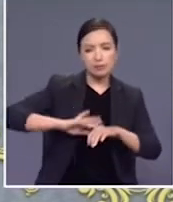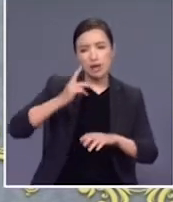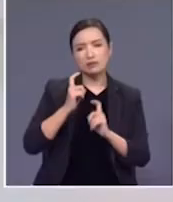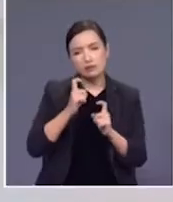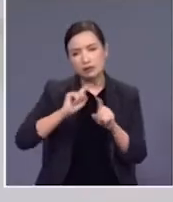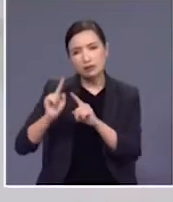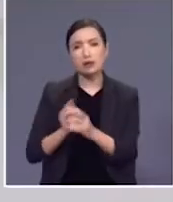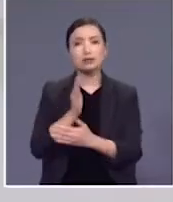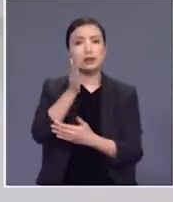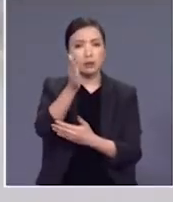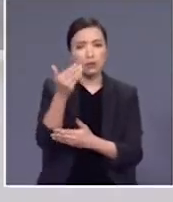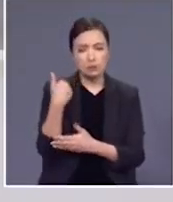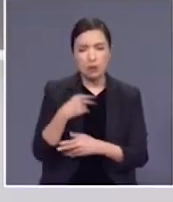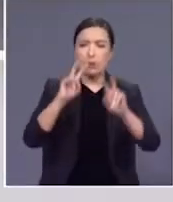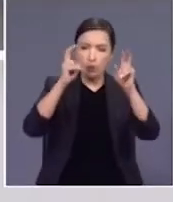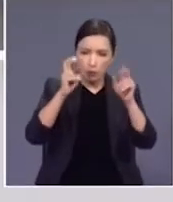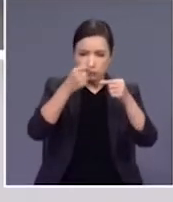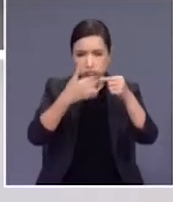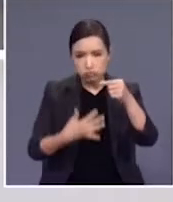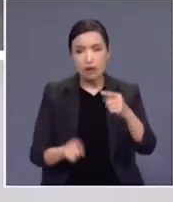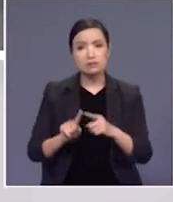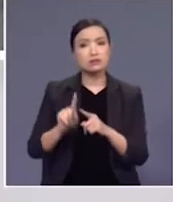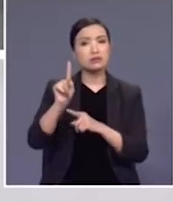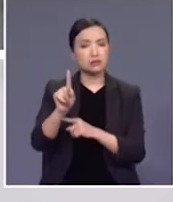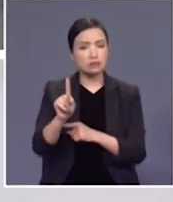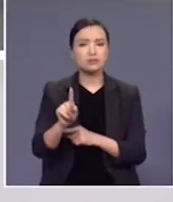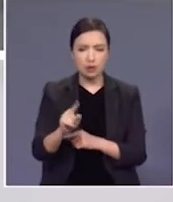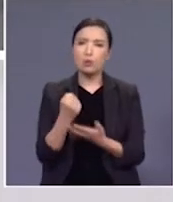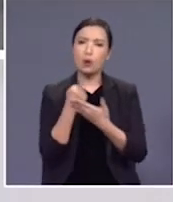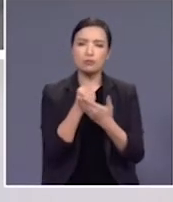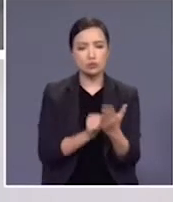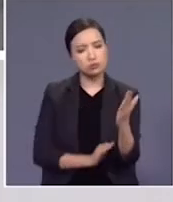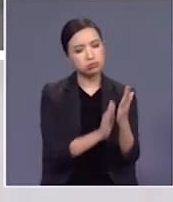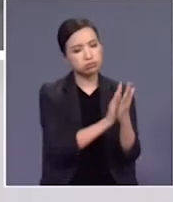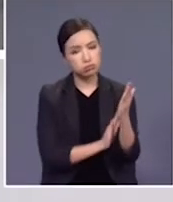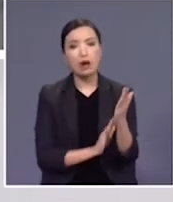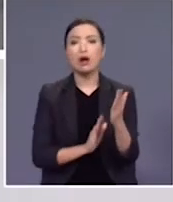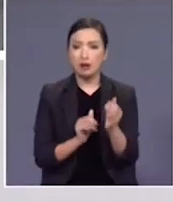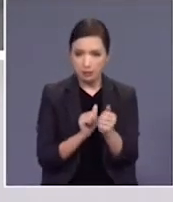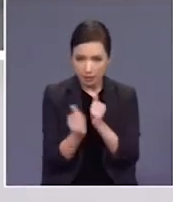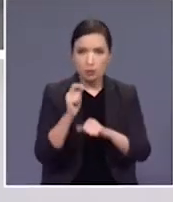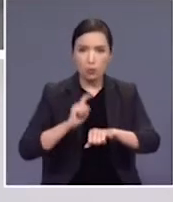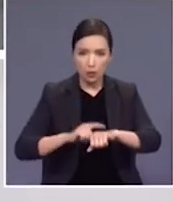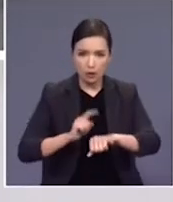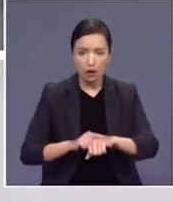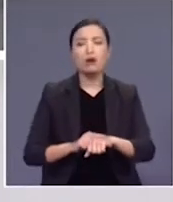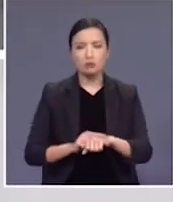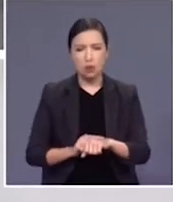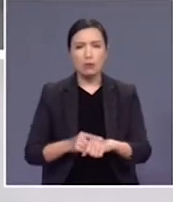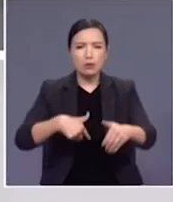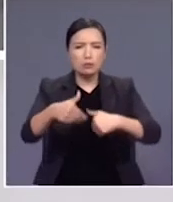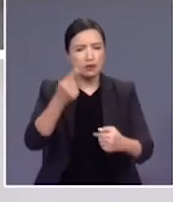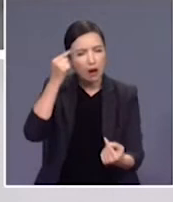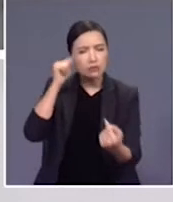ตจะมีอยู่หลายเรื่องด้วยกันนะครับเรื่องที่หนึ่งก็คือการกระจายความช่วยเหลืออย่างทั่วถึงและทันการแม้ในพื้นที่เข้าถึงยากนะครับ